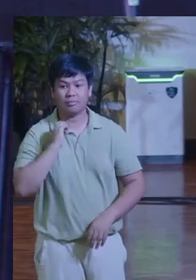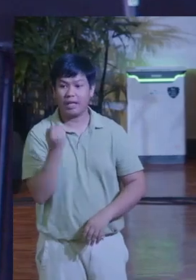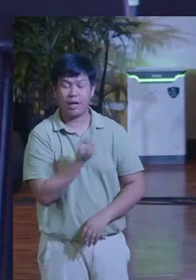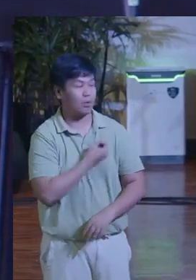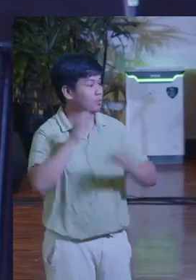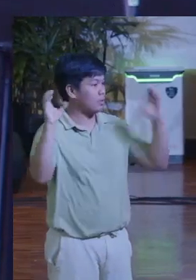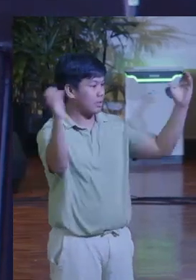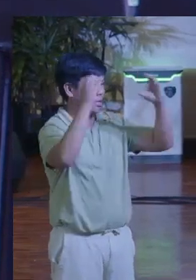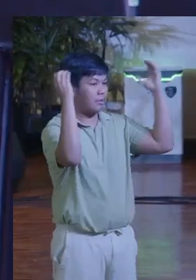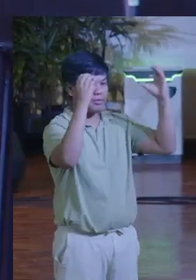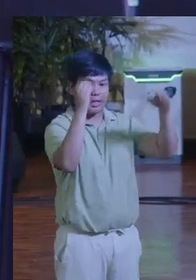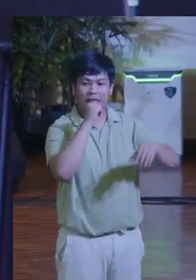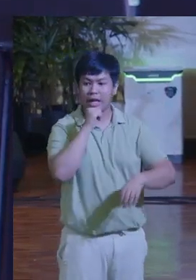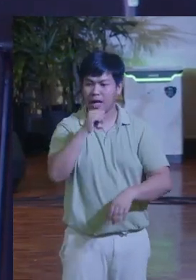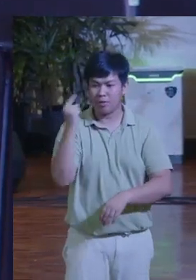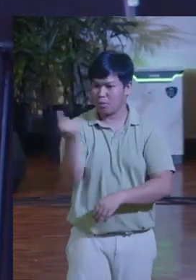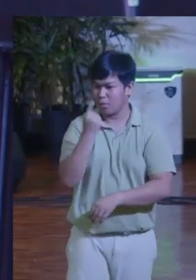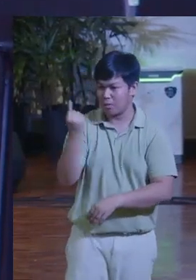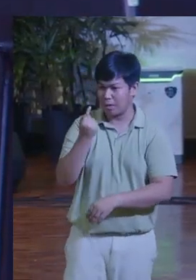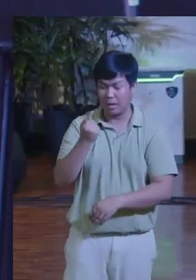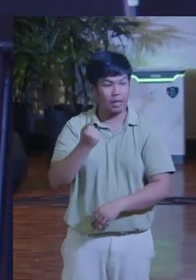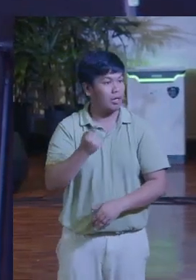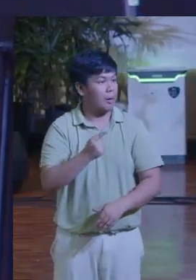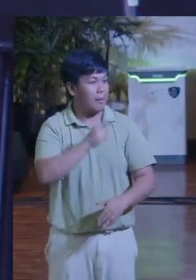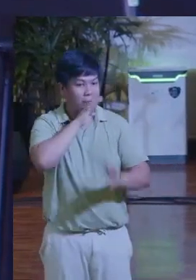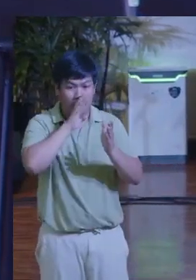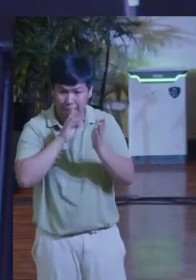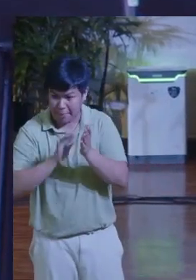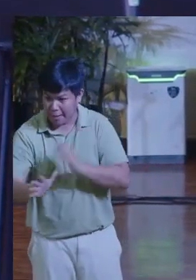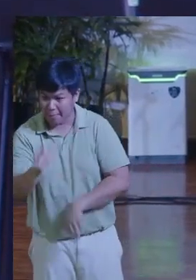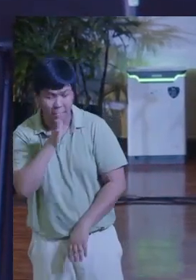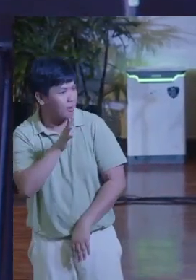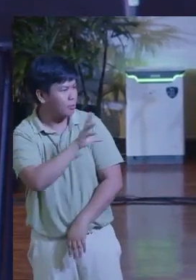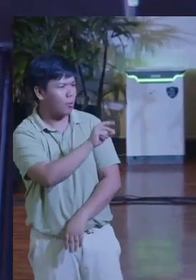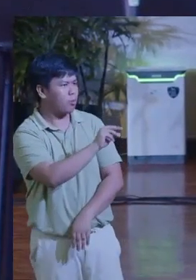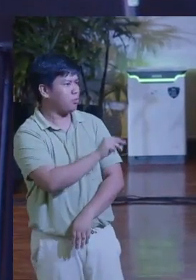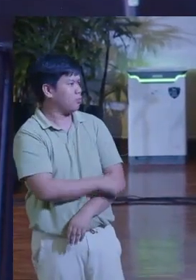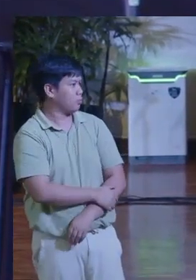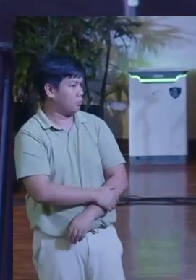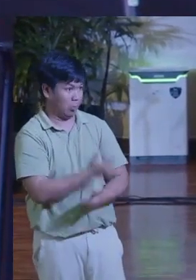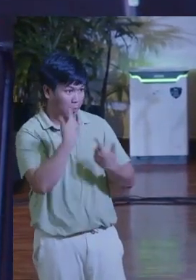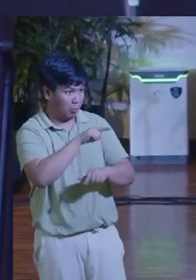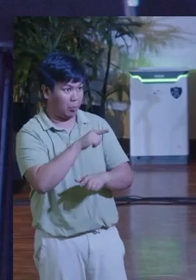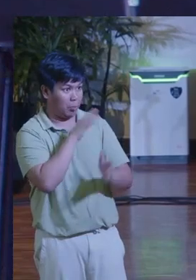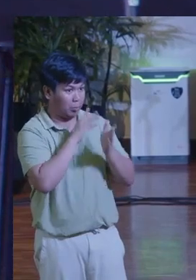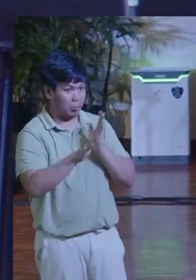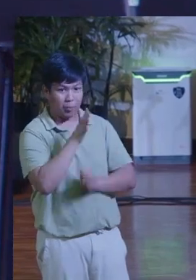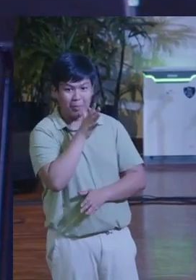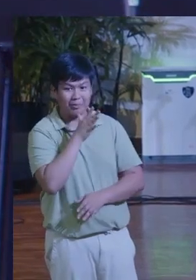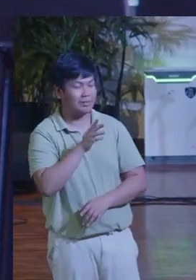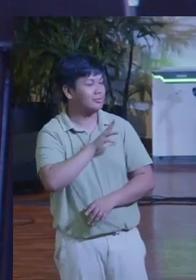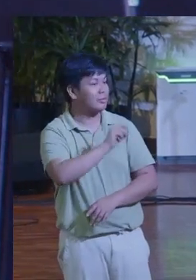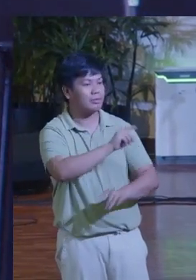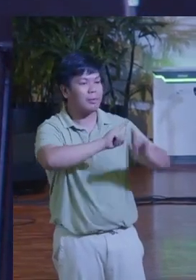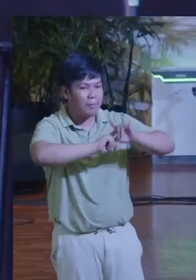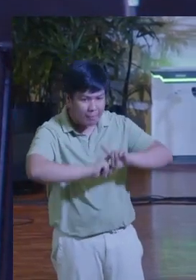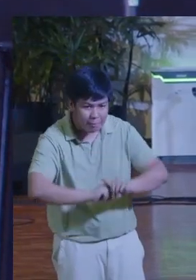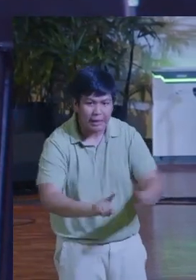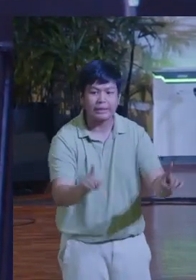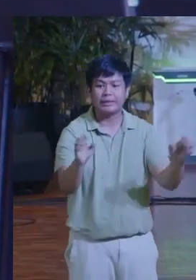pinagbubunyi ay hindi lang yung biological mothers, no? Kundi pati na rin yung